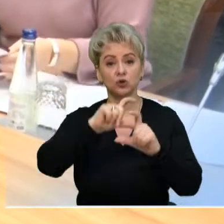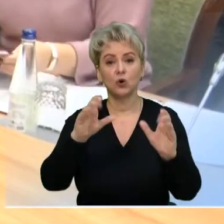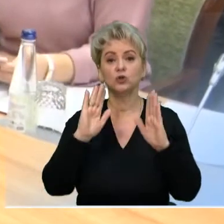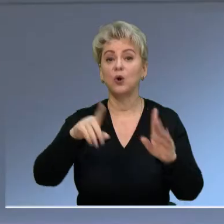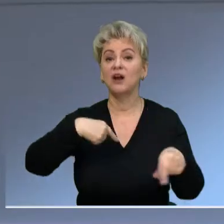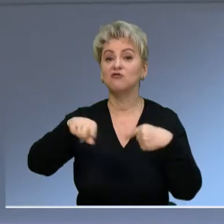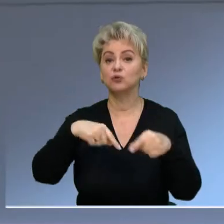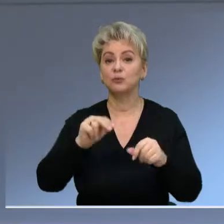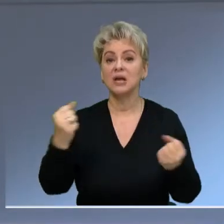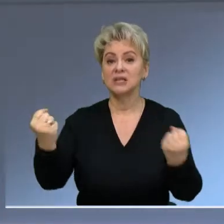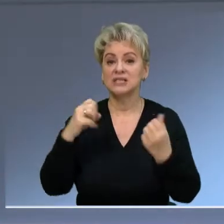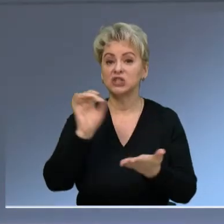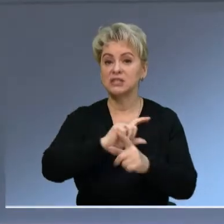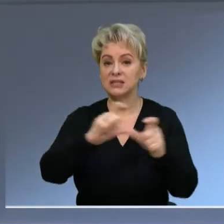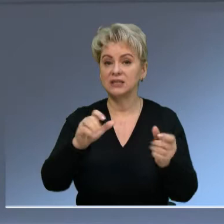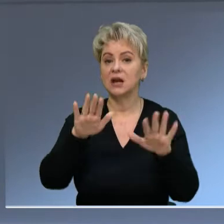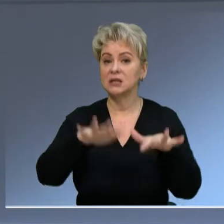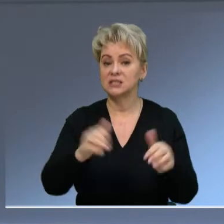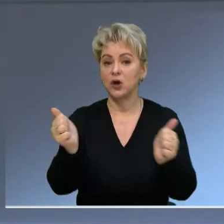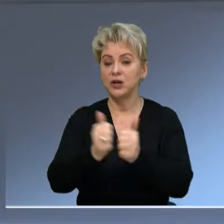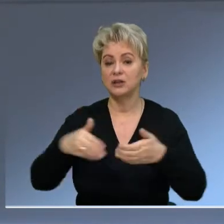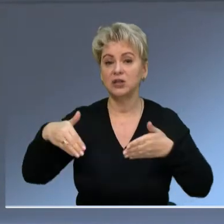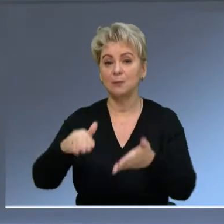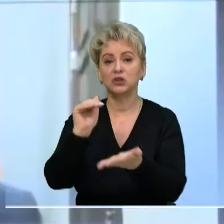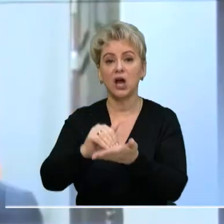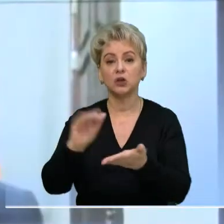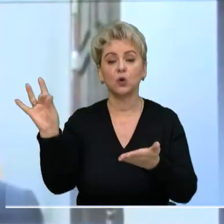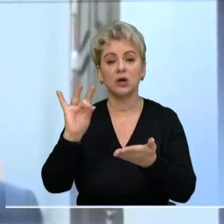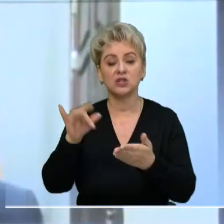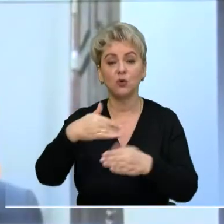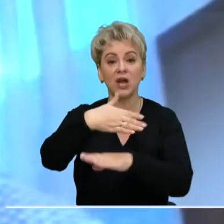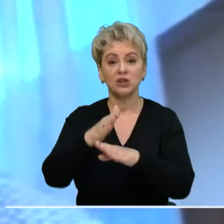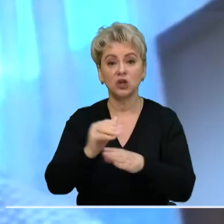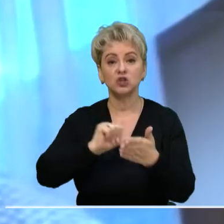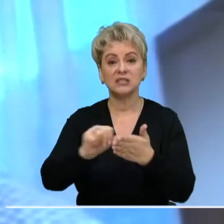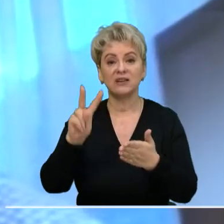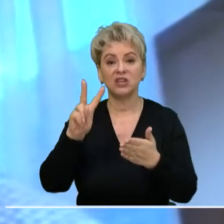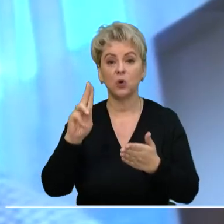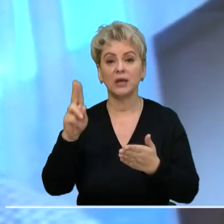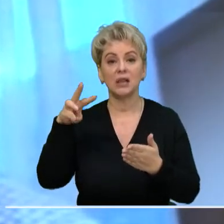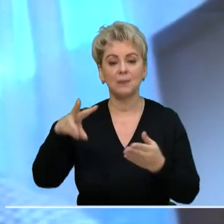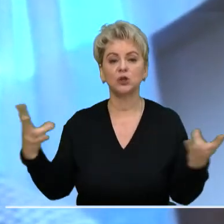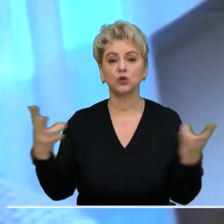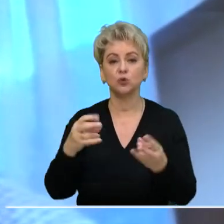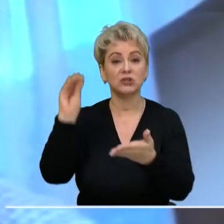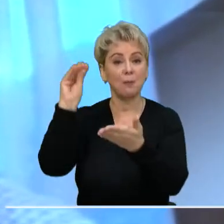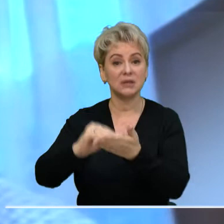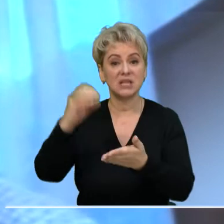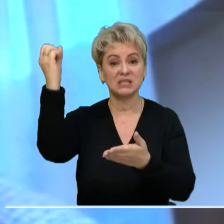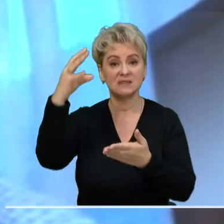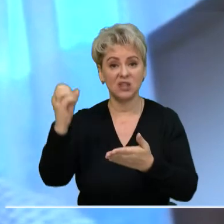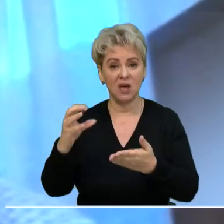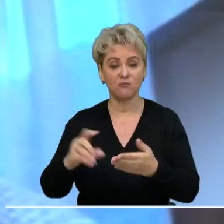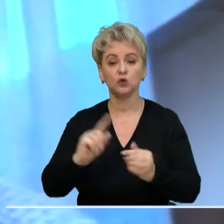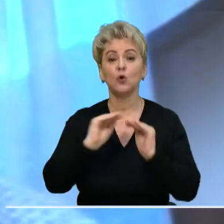только футбольный. Спортивный центр расположен возле трассы Таганрог-Ростов, и на участке 62-й километр нужно поставить светофор,